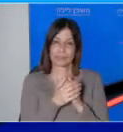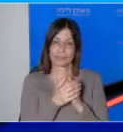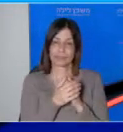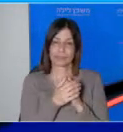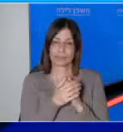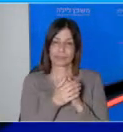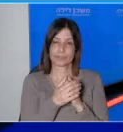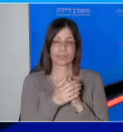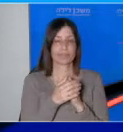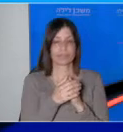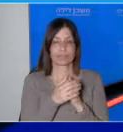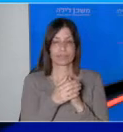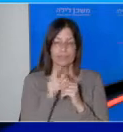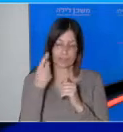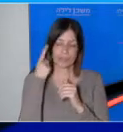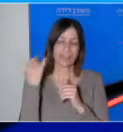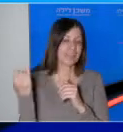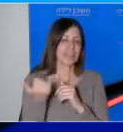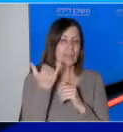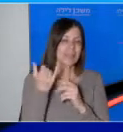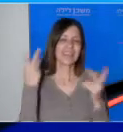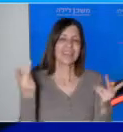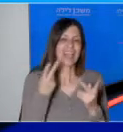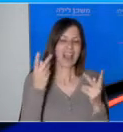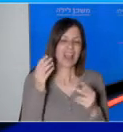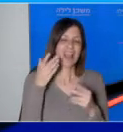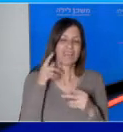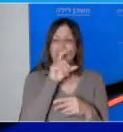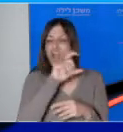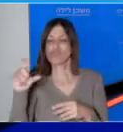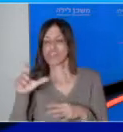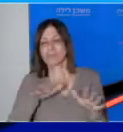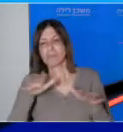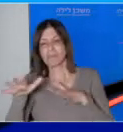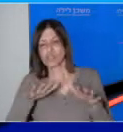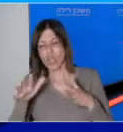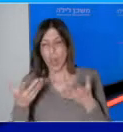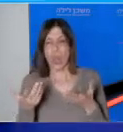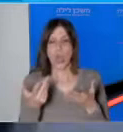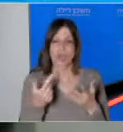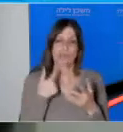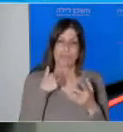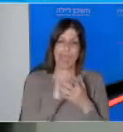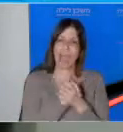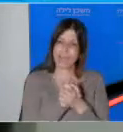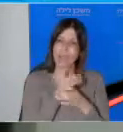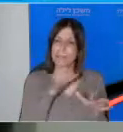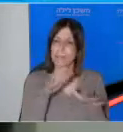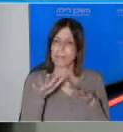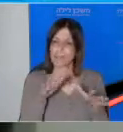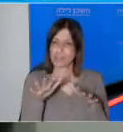אז אתה יודע, תמיד מאוד מאוד קל לבוא ולהאשים את הממשלות, ואתה יודע, חברים